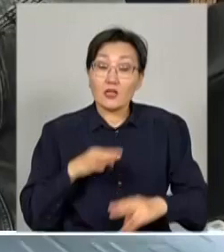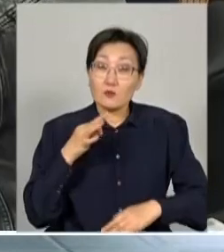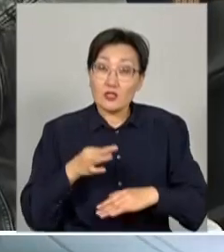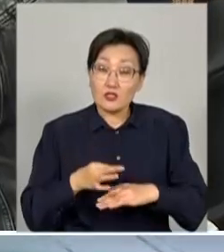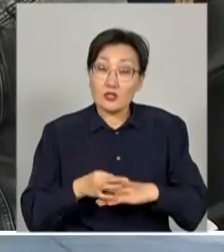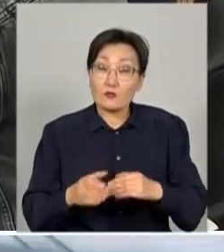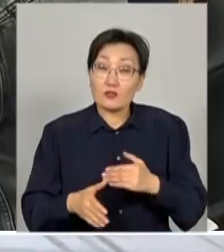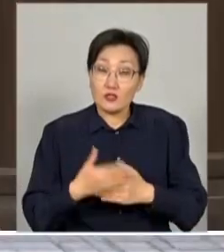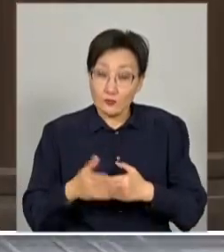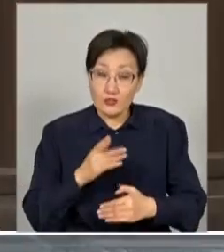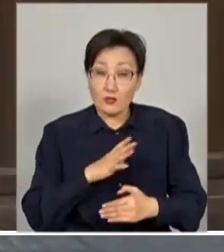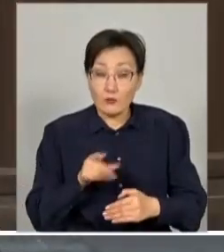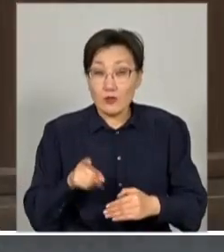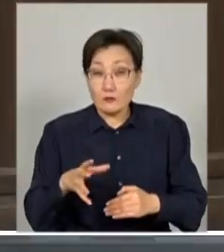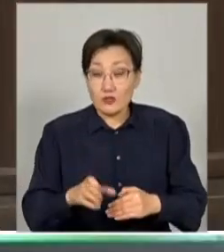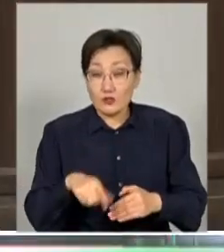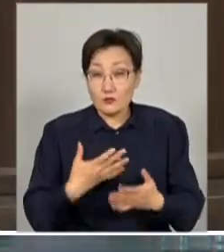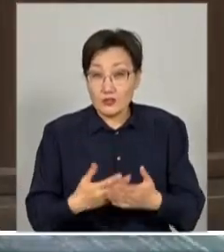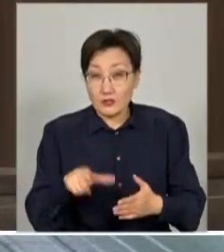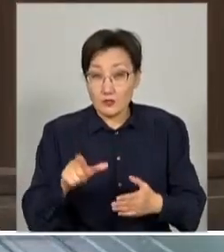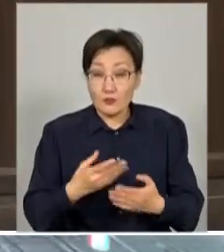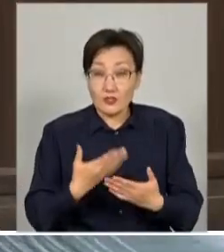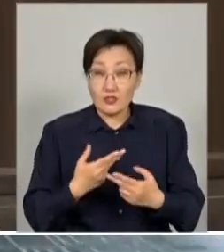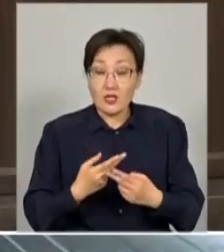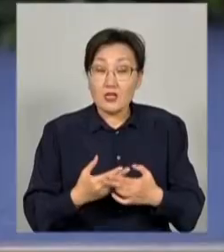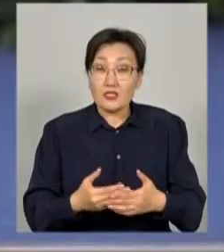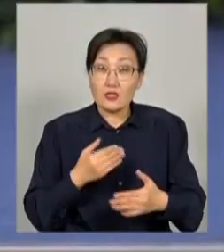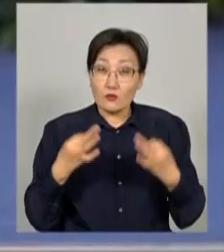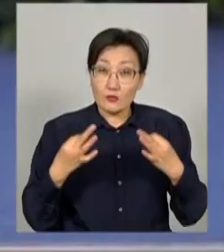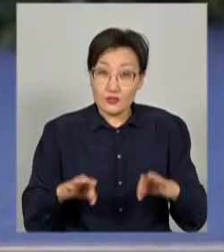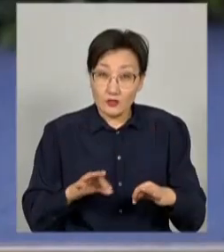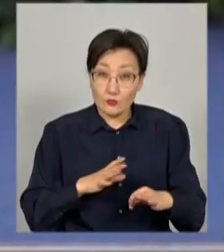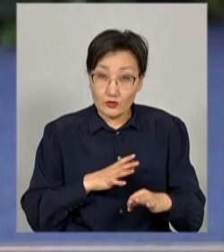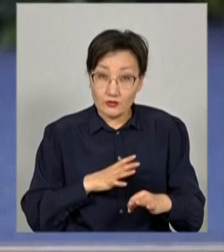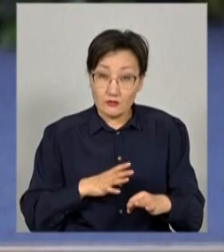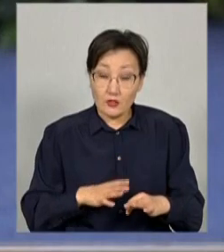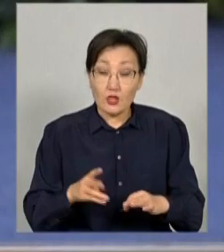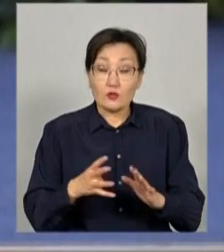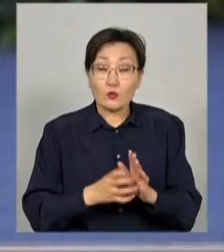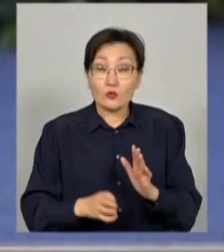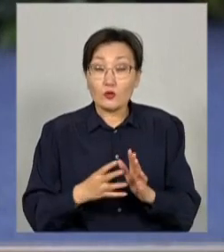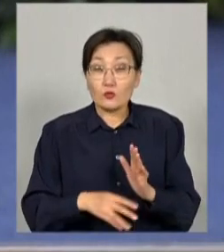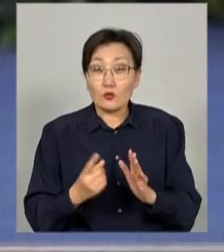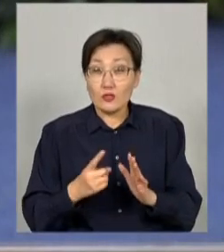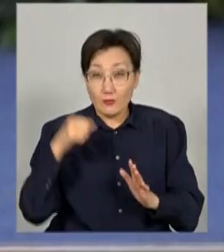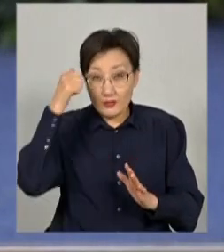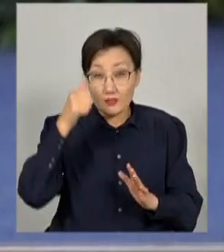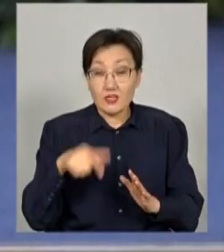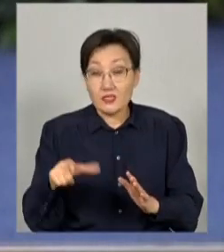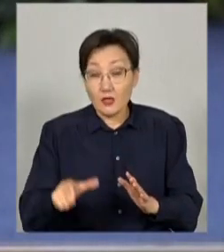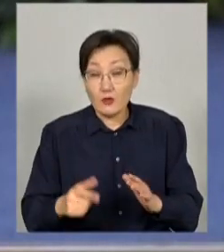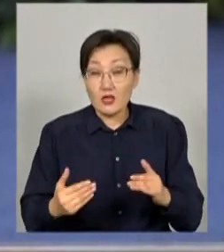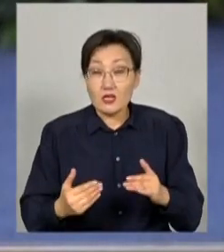тартылған. Ал 1500-ға жуық адам амнистияға іліккен. Қазіргі уақытта 991 азаматтың жаза